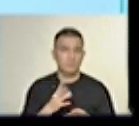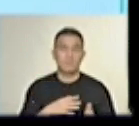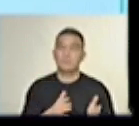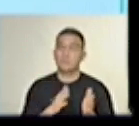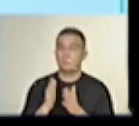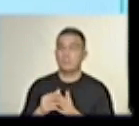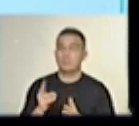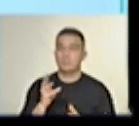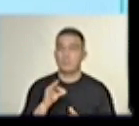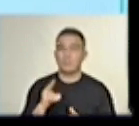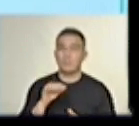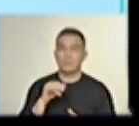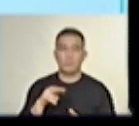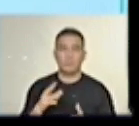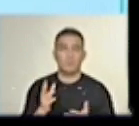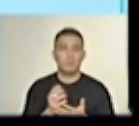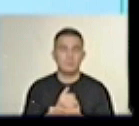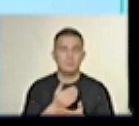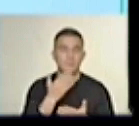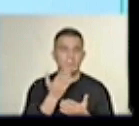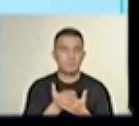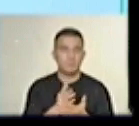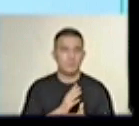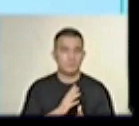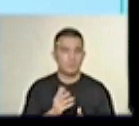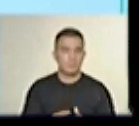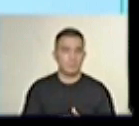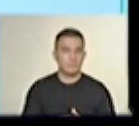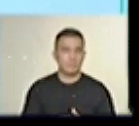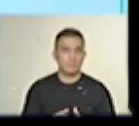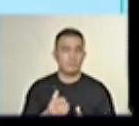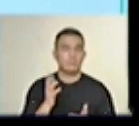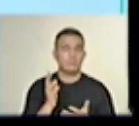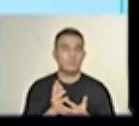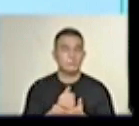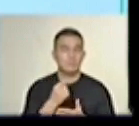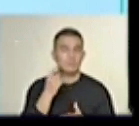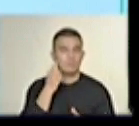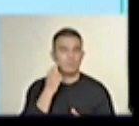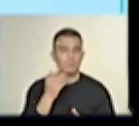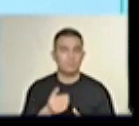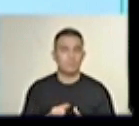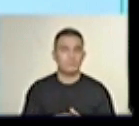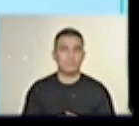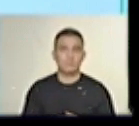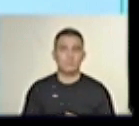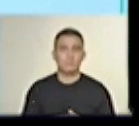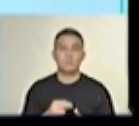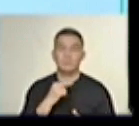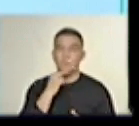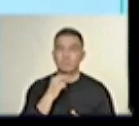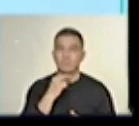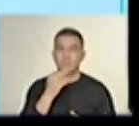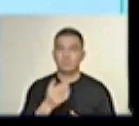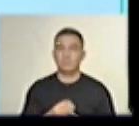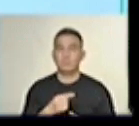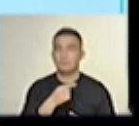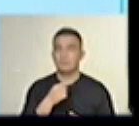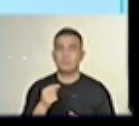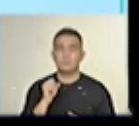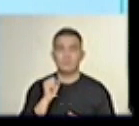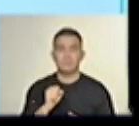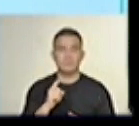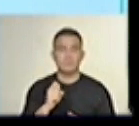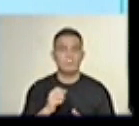esa modulini topishimiz talab etilgan. Qani yechishni boshlaymiz. Demak, minus A ni